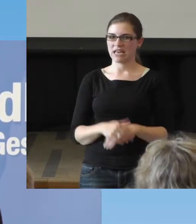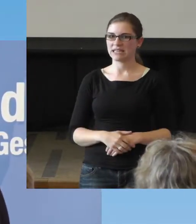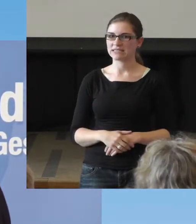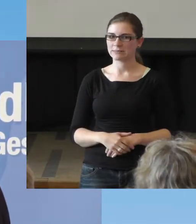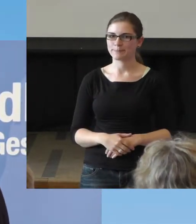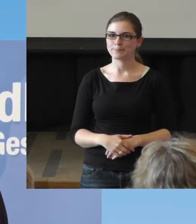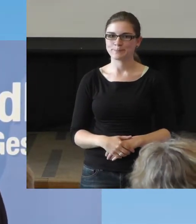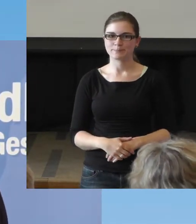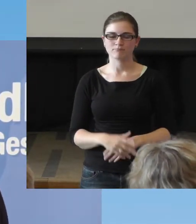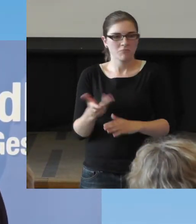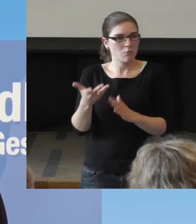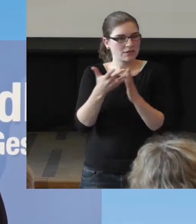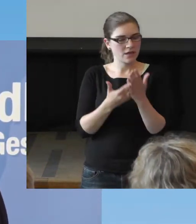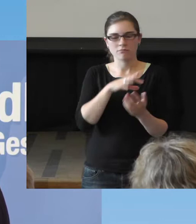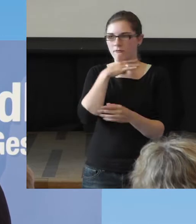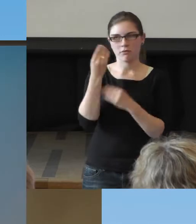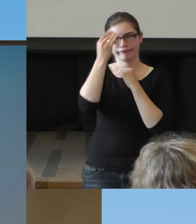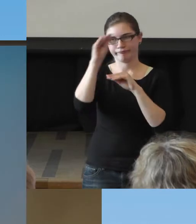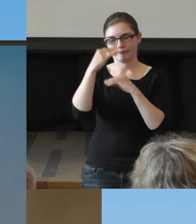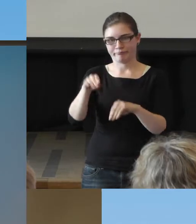wirklich sehr informativ.